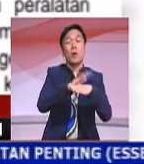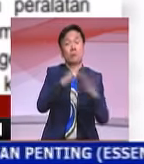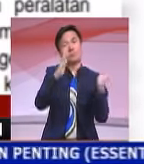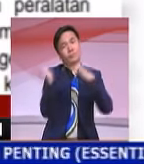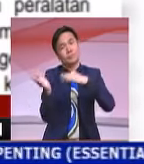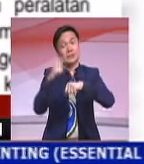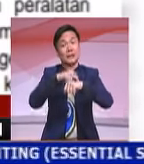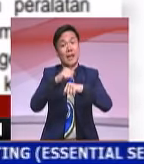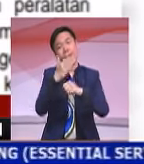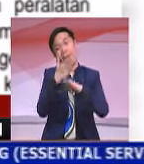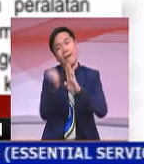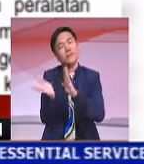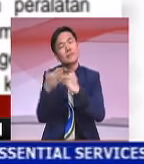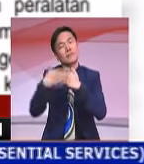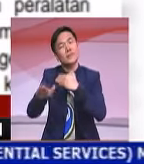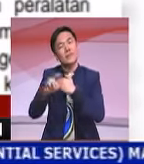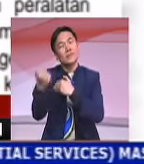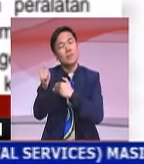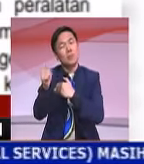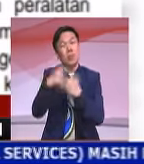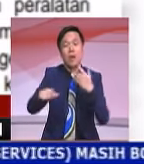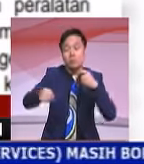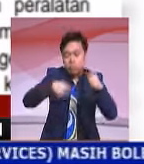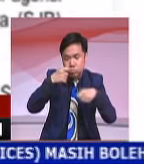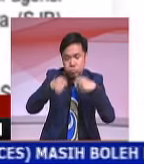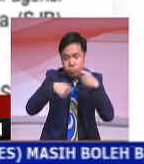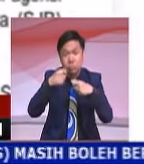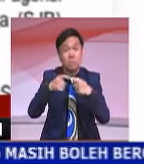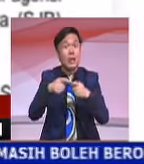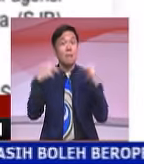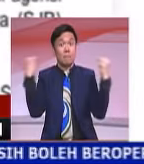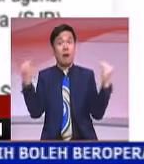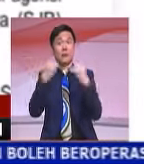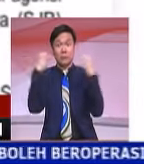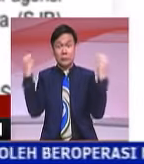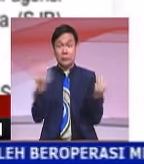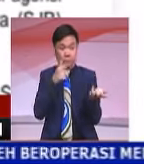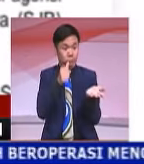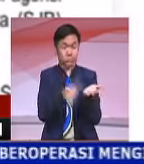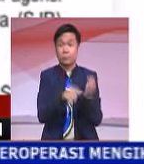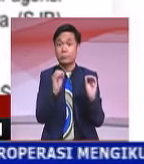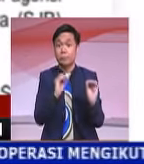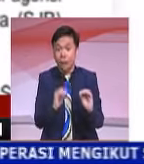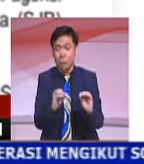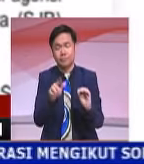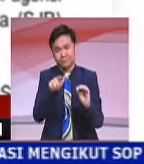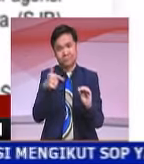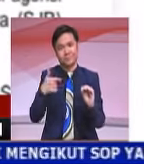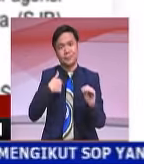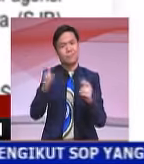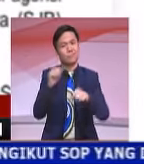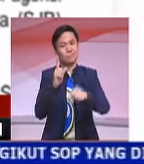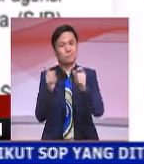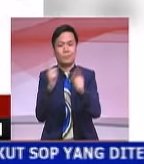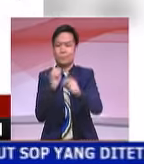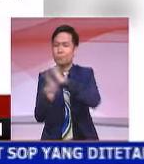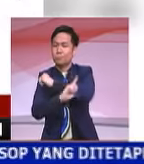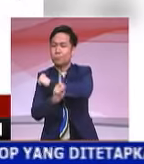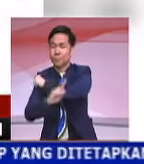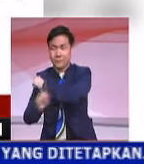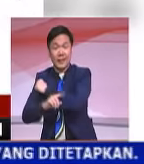masa, makan dan minum di premis serta mengadakan majlis tanpa kebenaran. Menerusi operasi benting